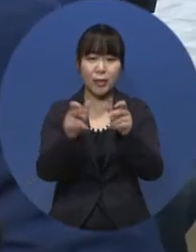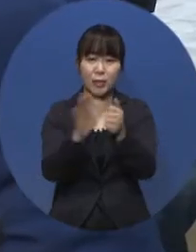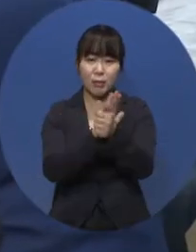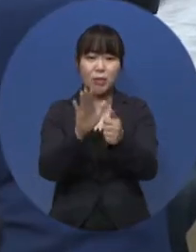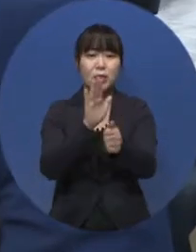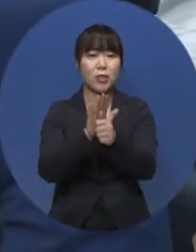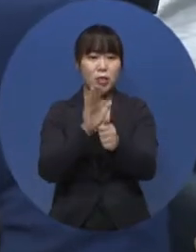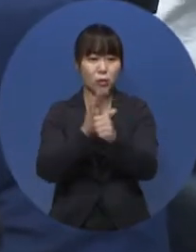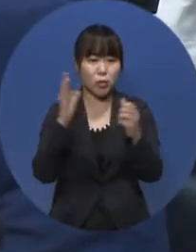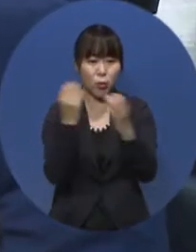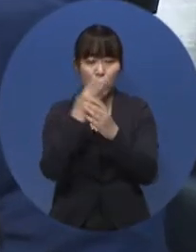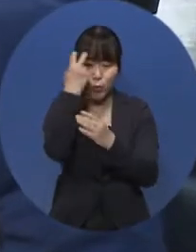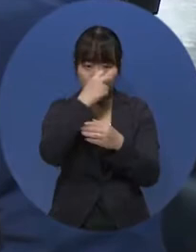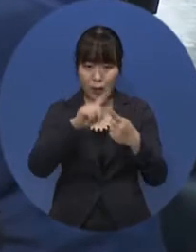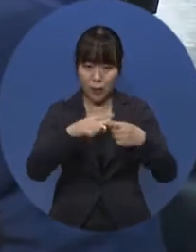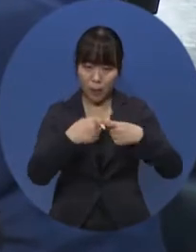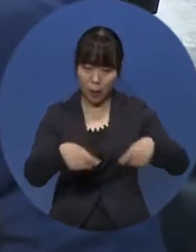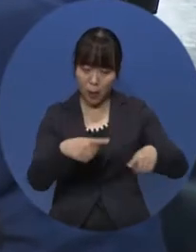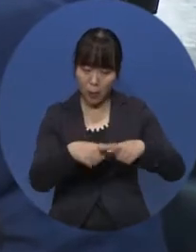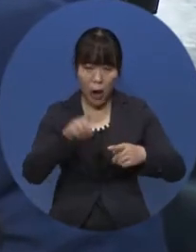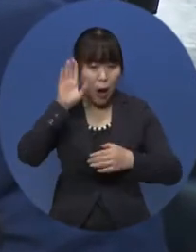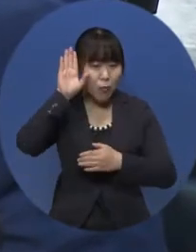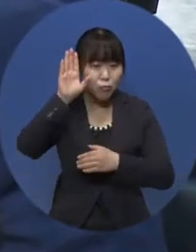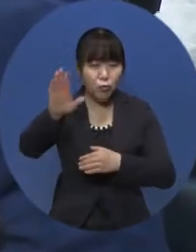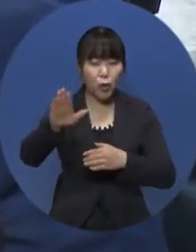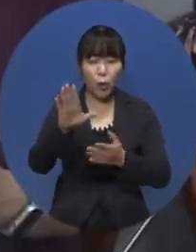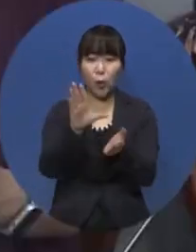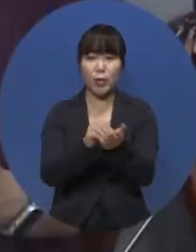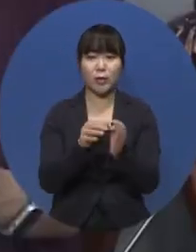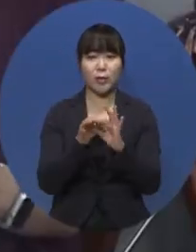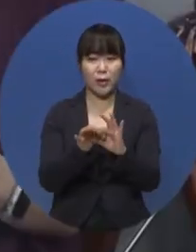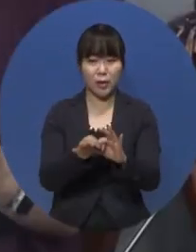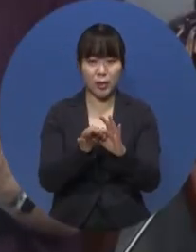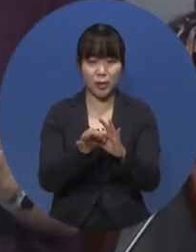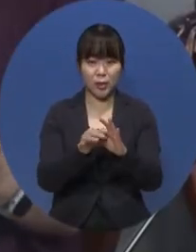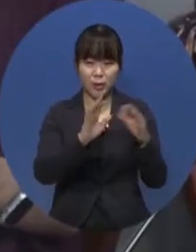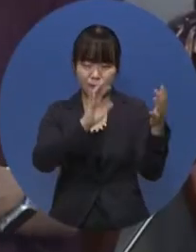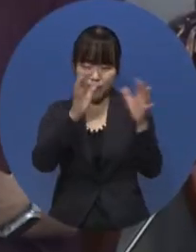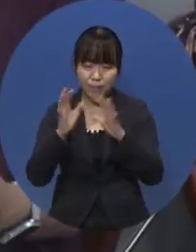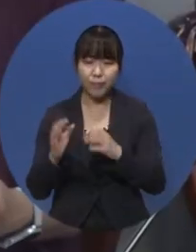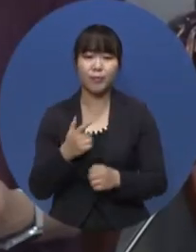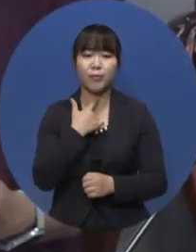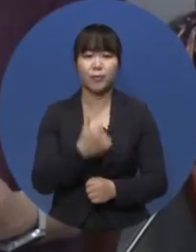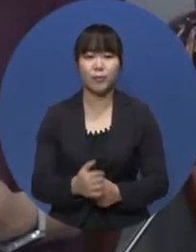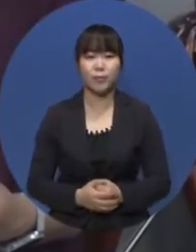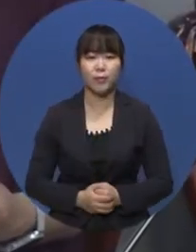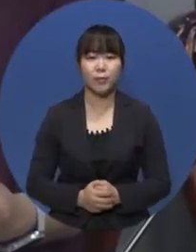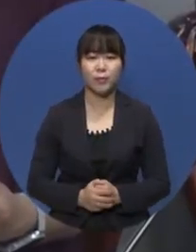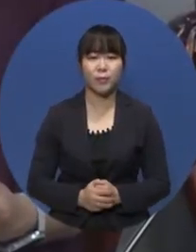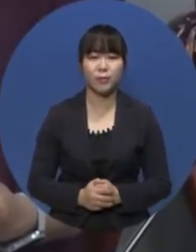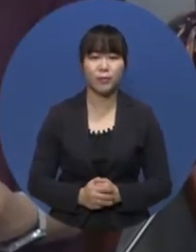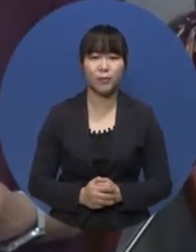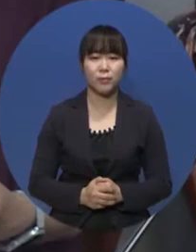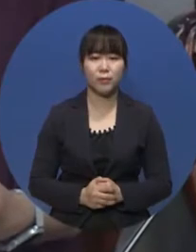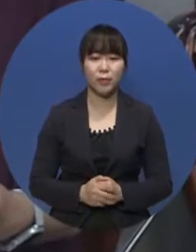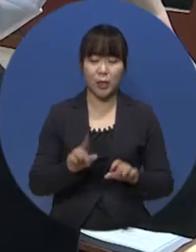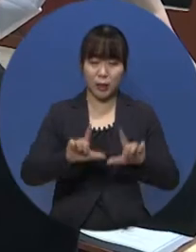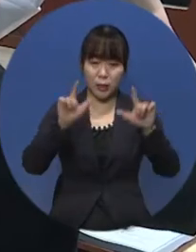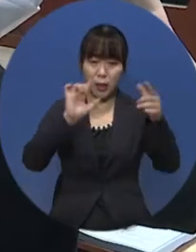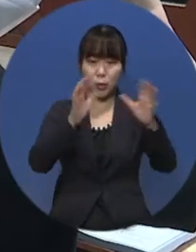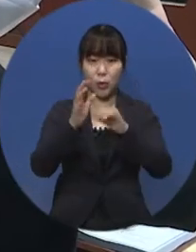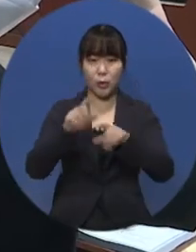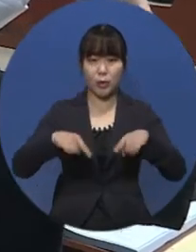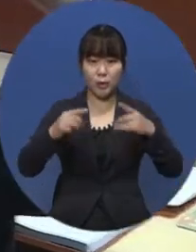지원 종합조사를 평가하고 앞으로의 과제에 대해 열띤 토론을 펼쳤습니다. 이날